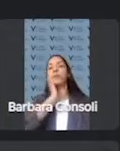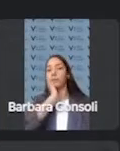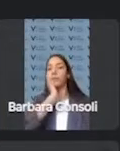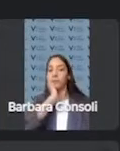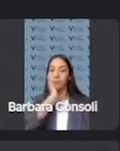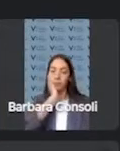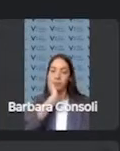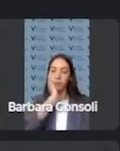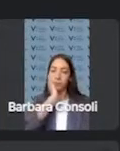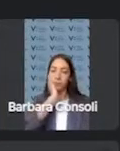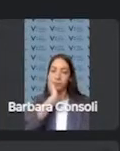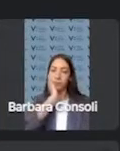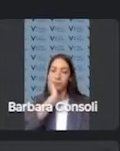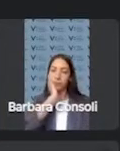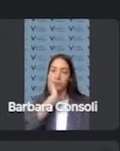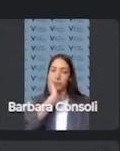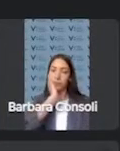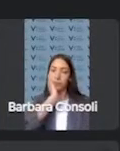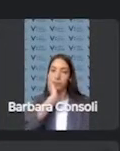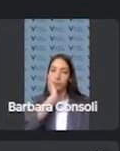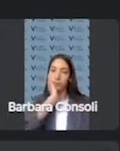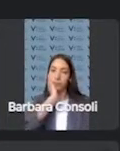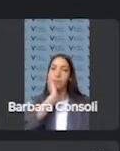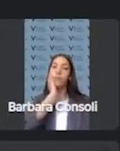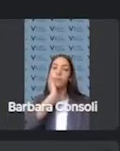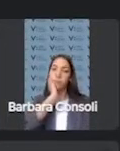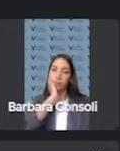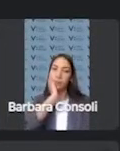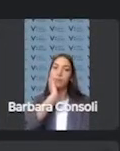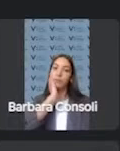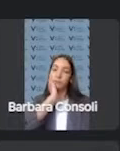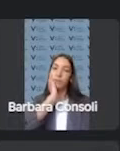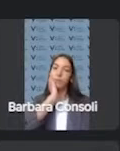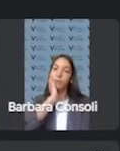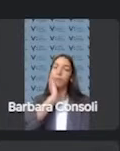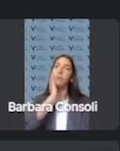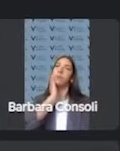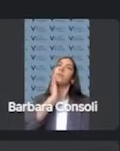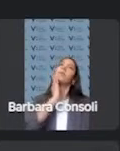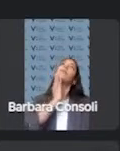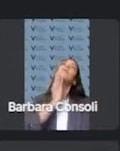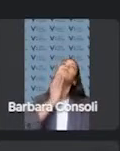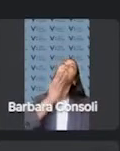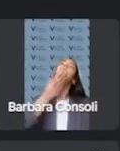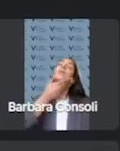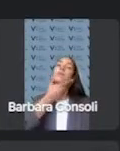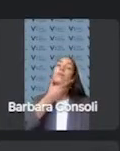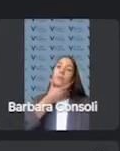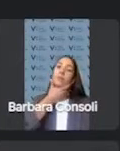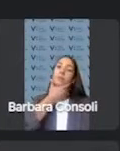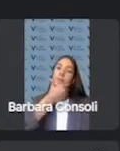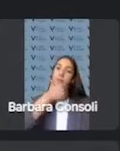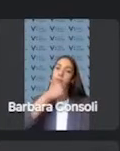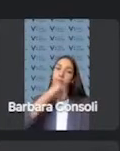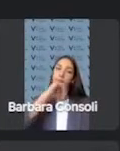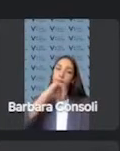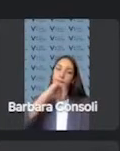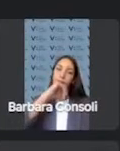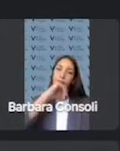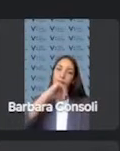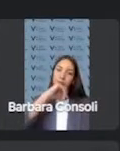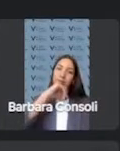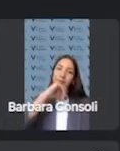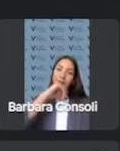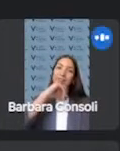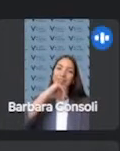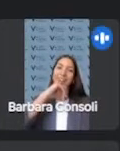percorso, diciamo, ovviamente retribuito, e poi al termine di questo, se si conclude positivamente, ma diciamo il problema è più